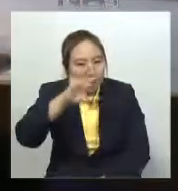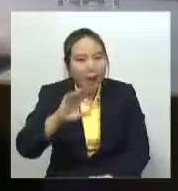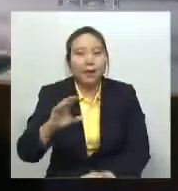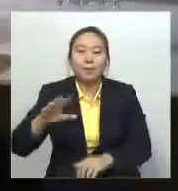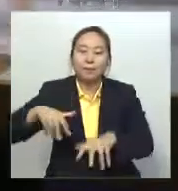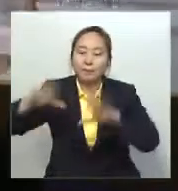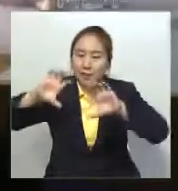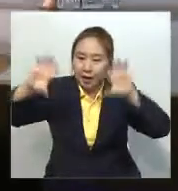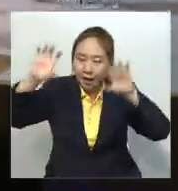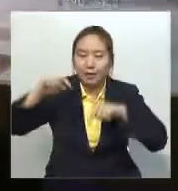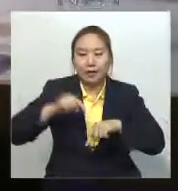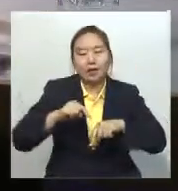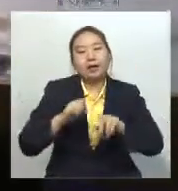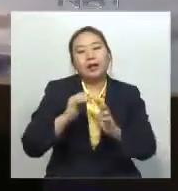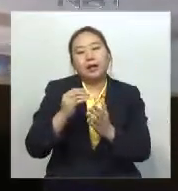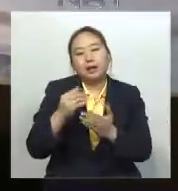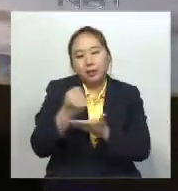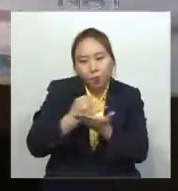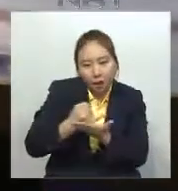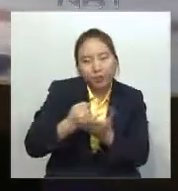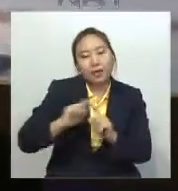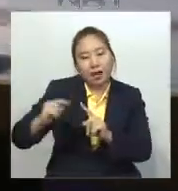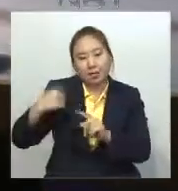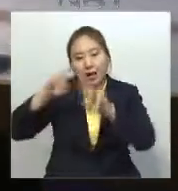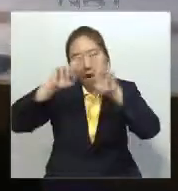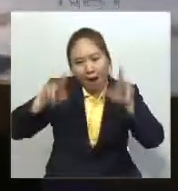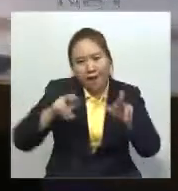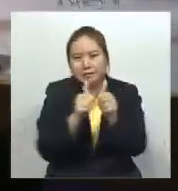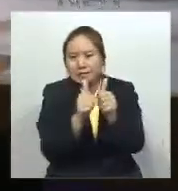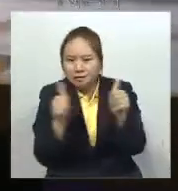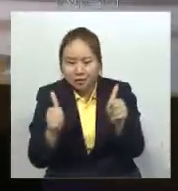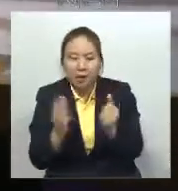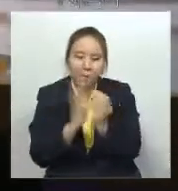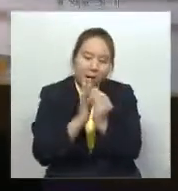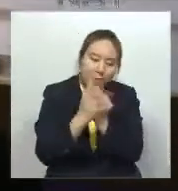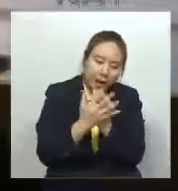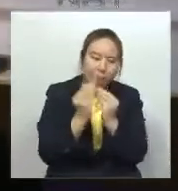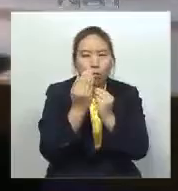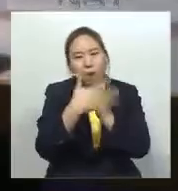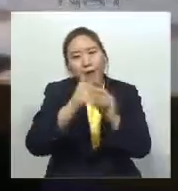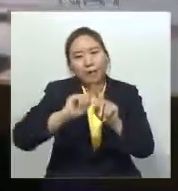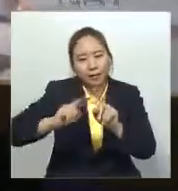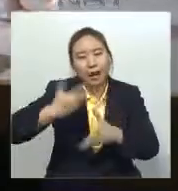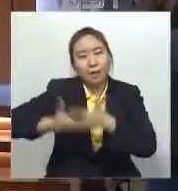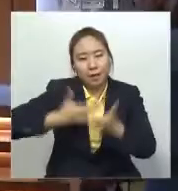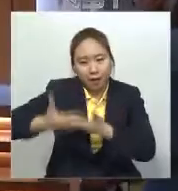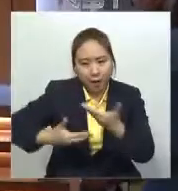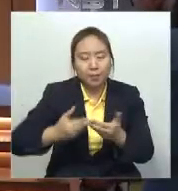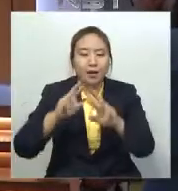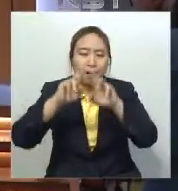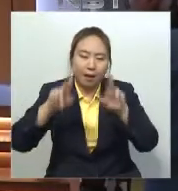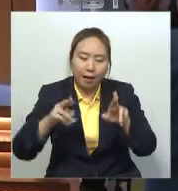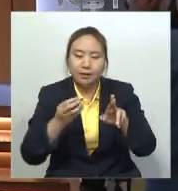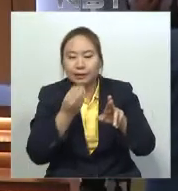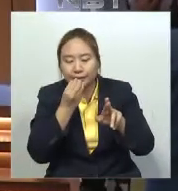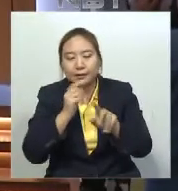อาร์ตแอนด์ฟาร์มนะครับจัดตลาดคัดเลือกร้านค้าคุณภาพจำหน่ายอาหารและพืชผักผลไม้อินทรีย์อาหารโฮมเมดเช่น